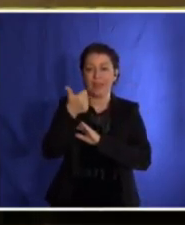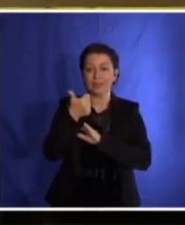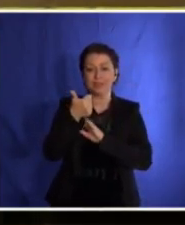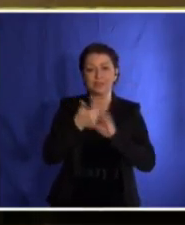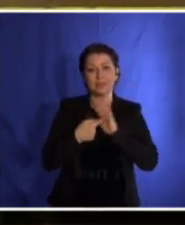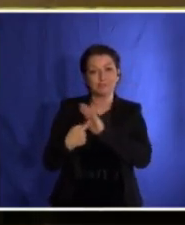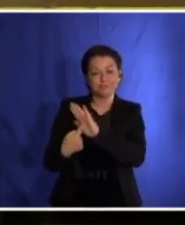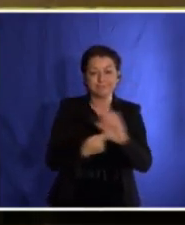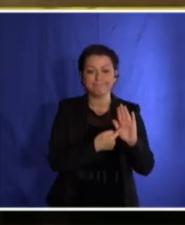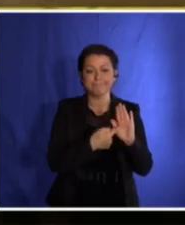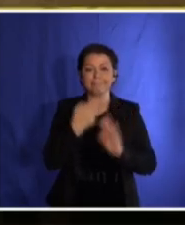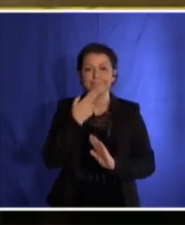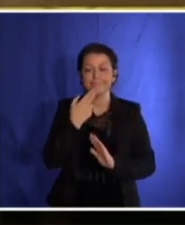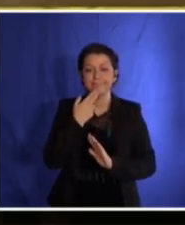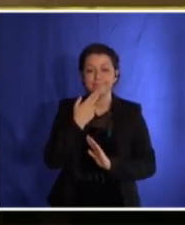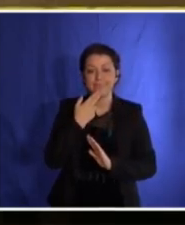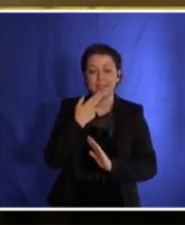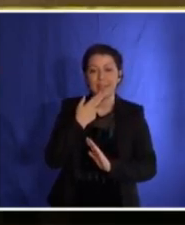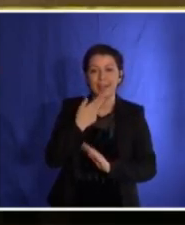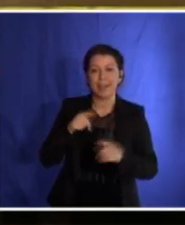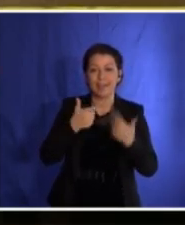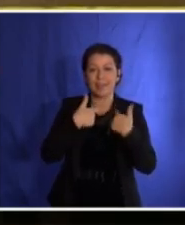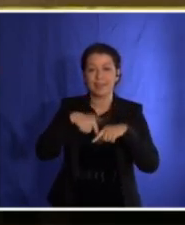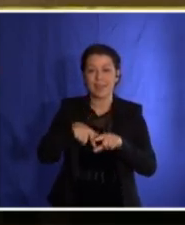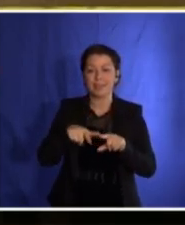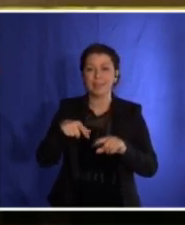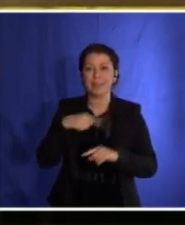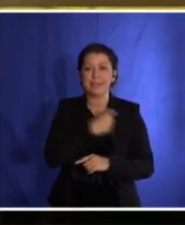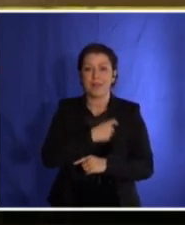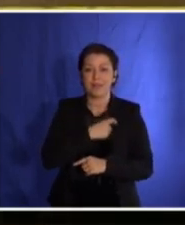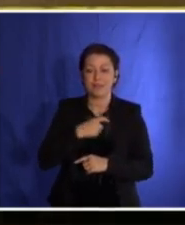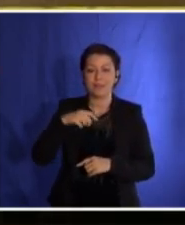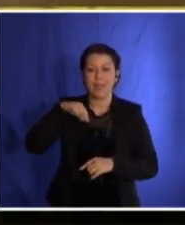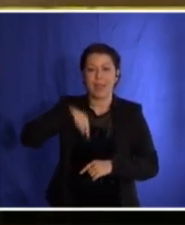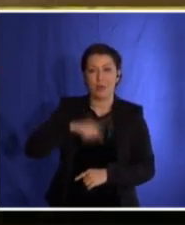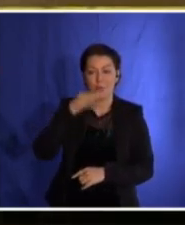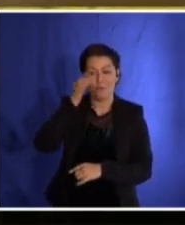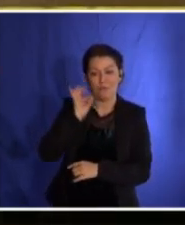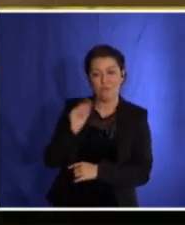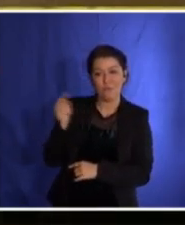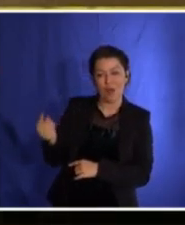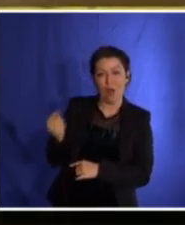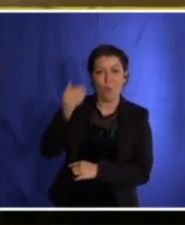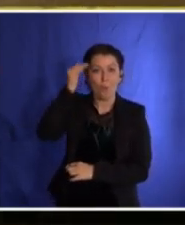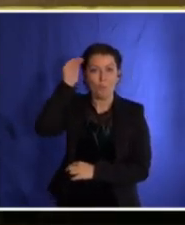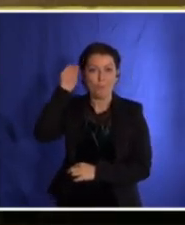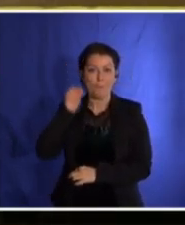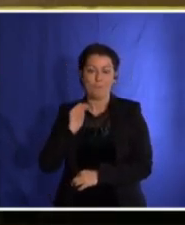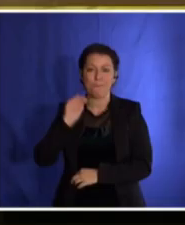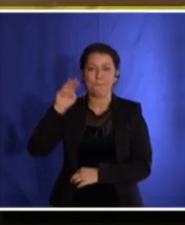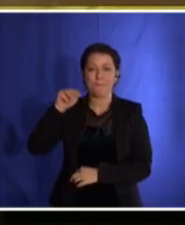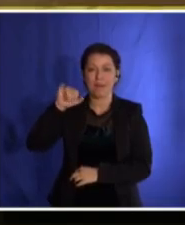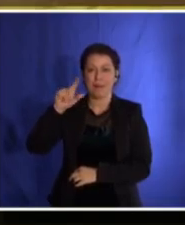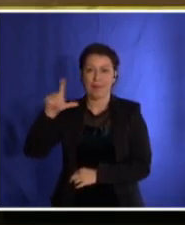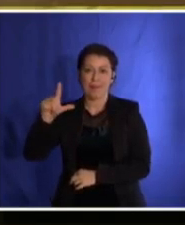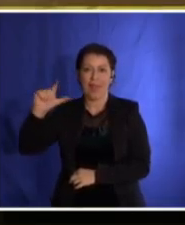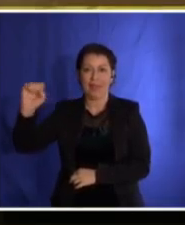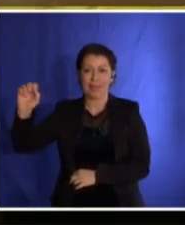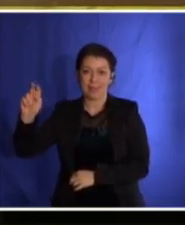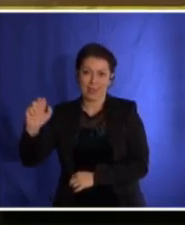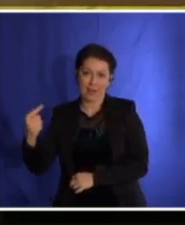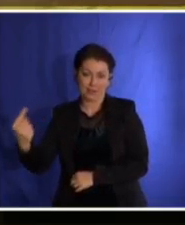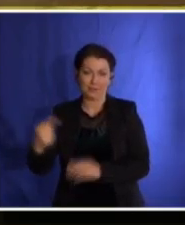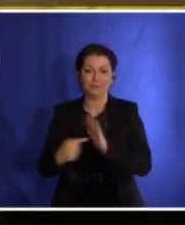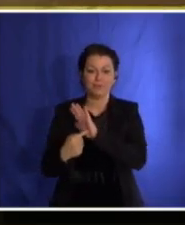die designierte Landesparteiobfrau Hanni Mikl-Leitner bereits gegeben. Später wird sie uns noch ihre inhaltlichen